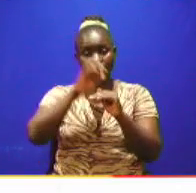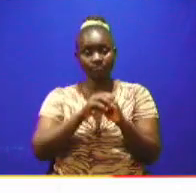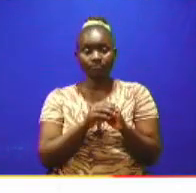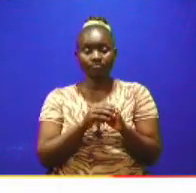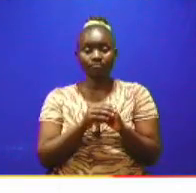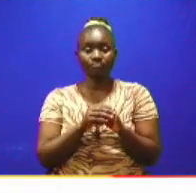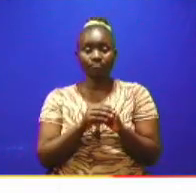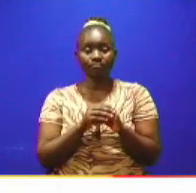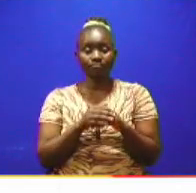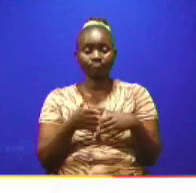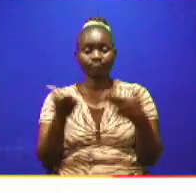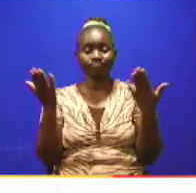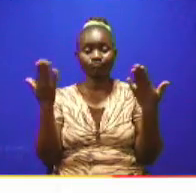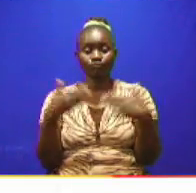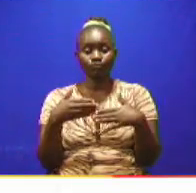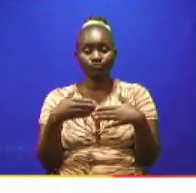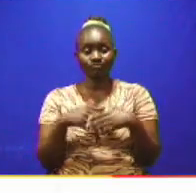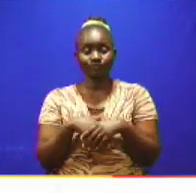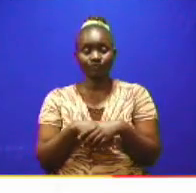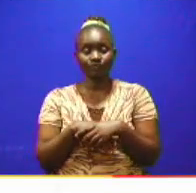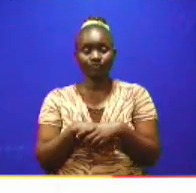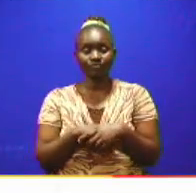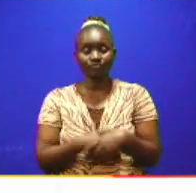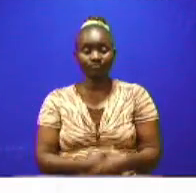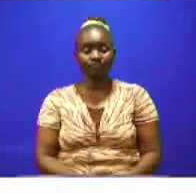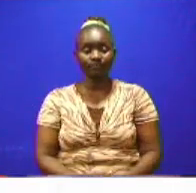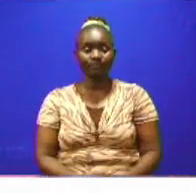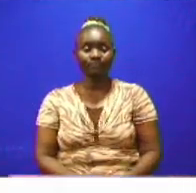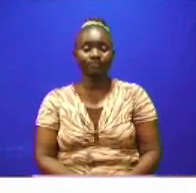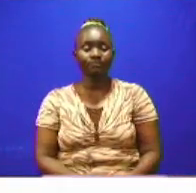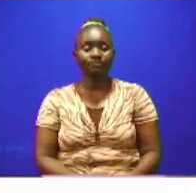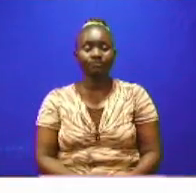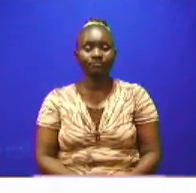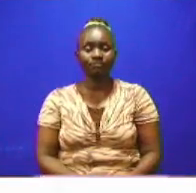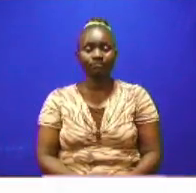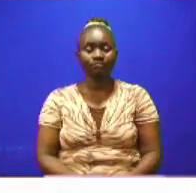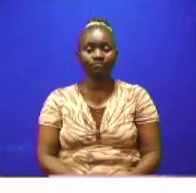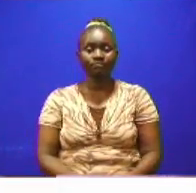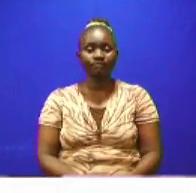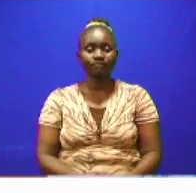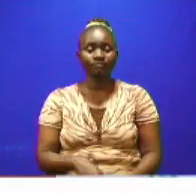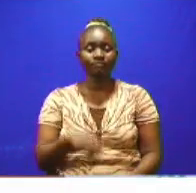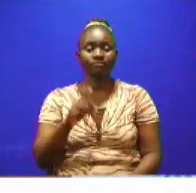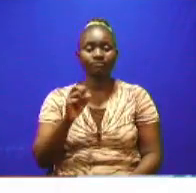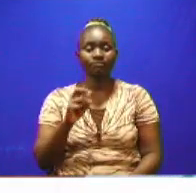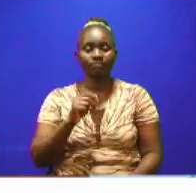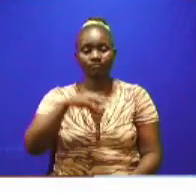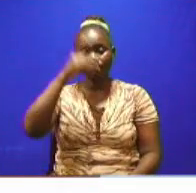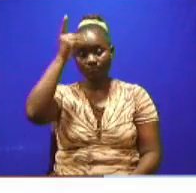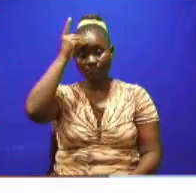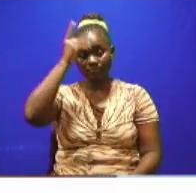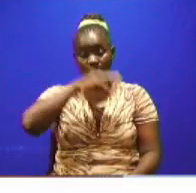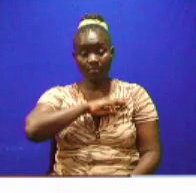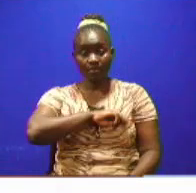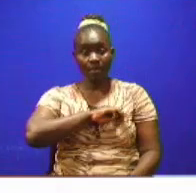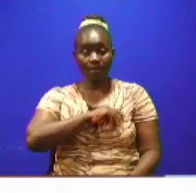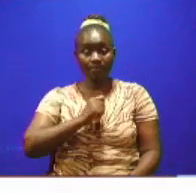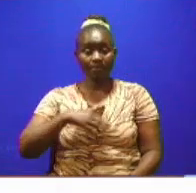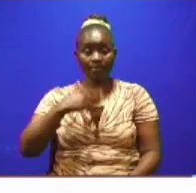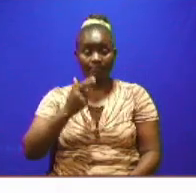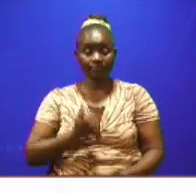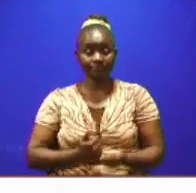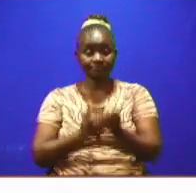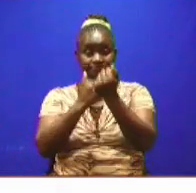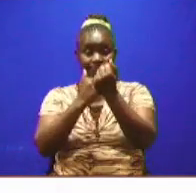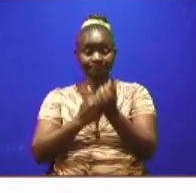Sam miyenda numuri kitu buko igira. Ekiombe ya Diaspora to Village Health Mission niko kiarua ogusira